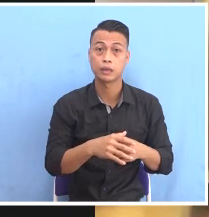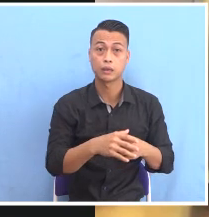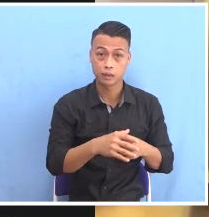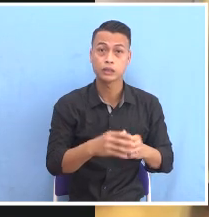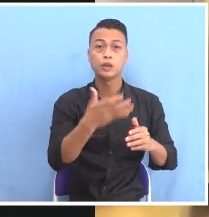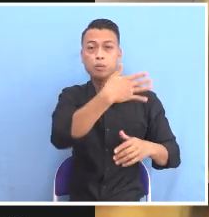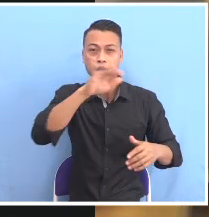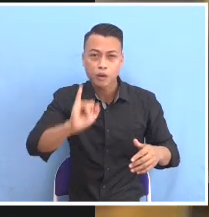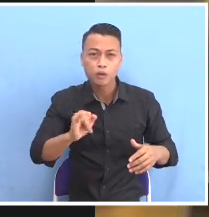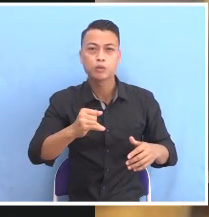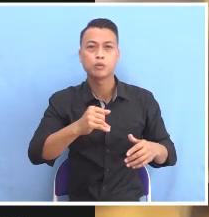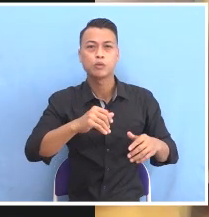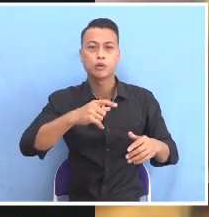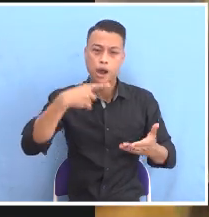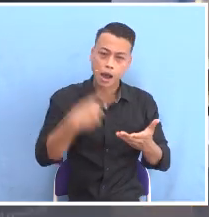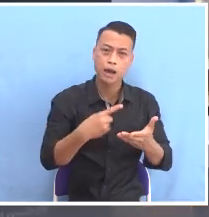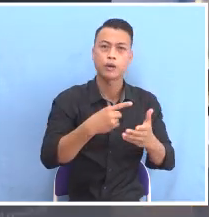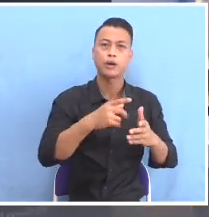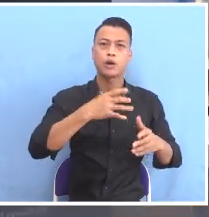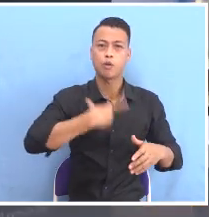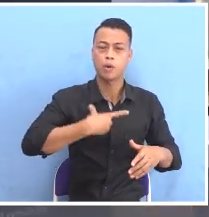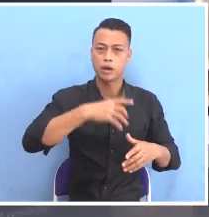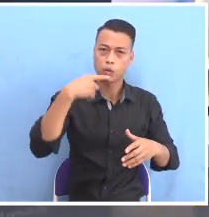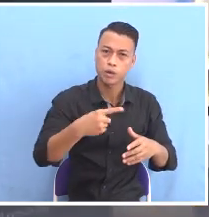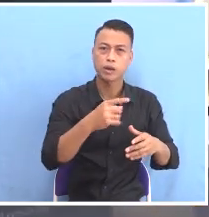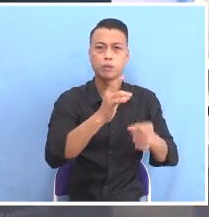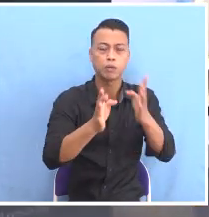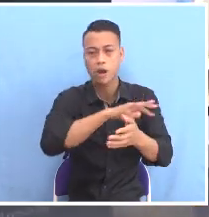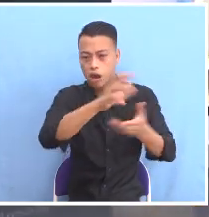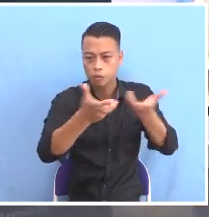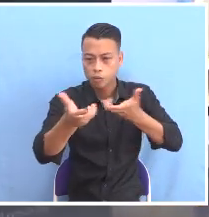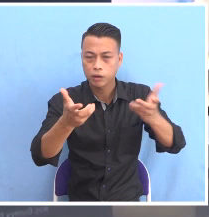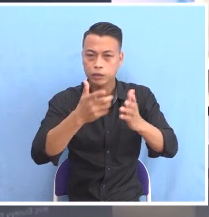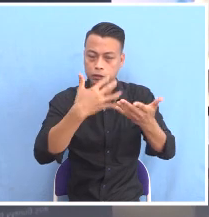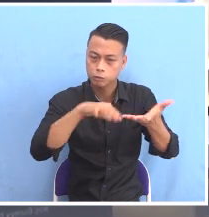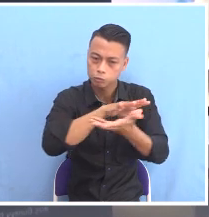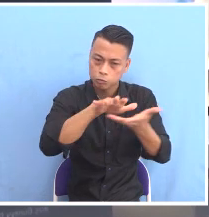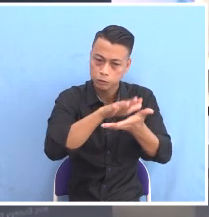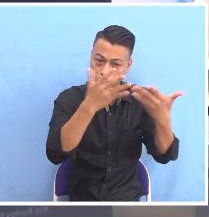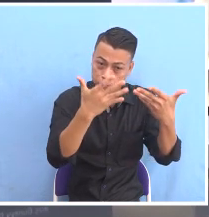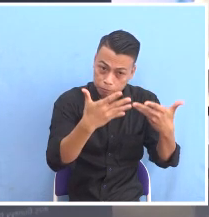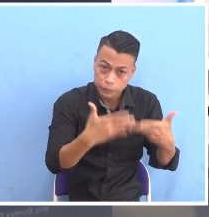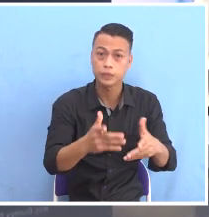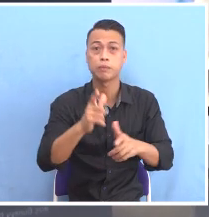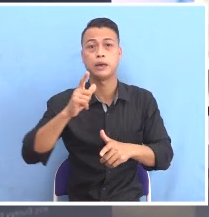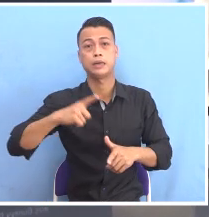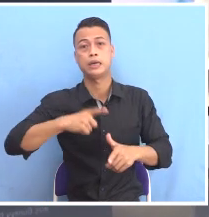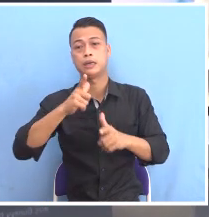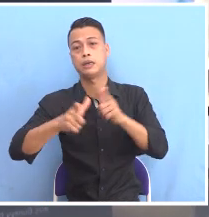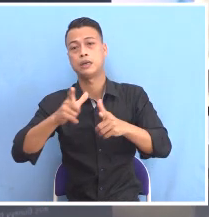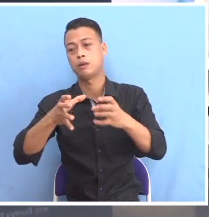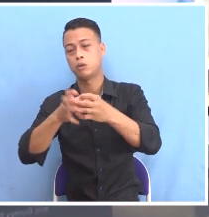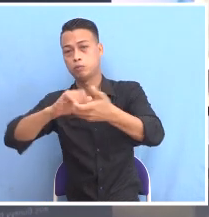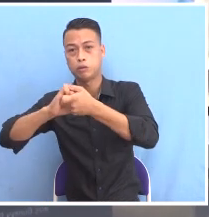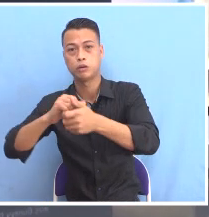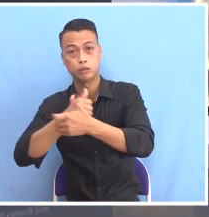တဖြည်းဖြည်းချင်းဖြစ်ရှင်းသွားလို့ရမယ်လို့ထင်တယ်။ဒီစနစ်တာဆွေးနွေးတဲ့အခါကိုကျွန်တော်ကြည့်တဲ့အခါမှာတိုင်းရင်းသားတွေစဉ်းစားတဲ့အခြေ